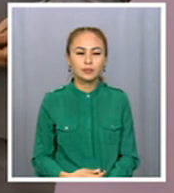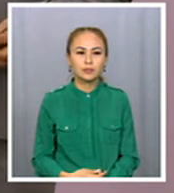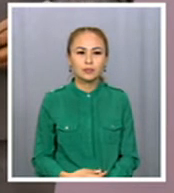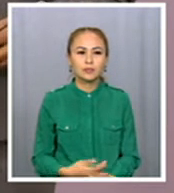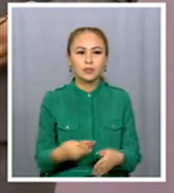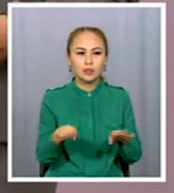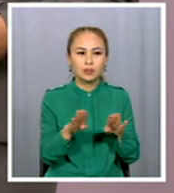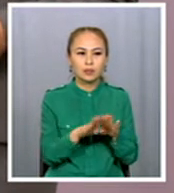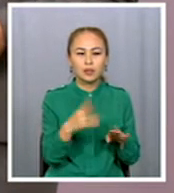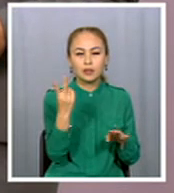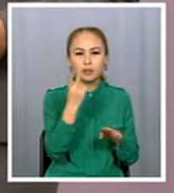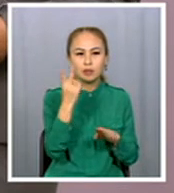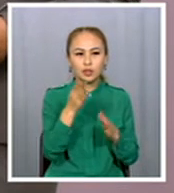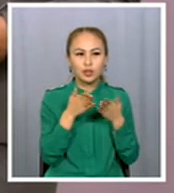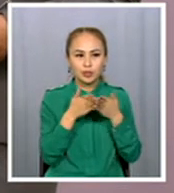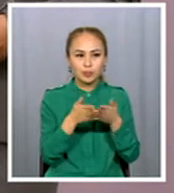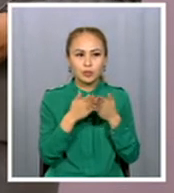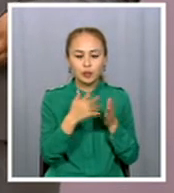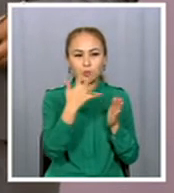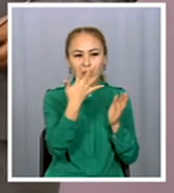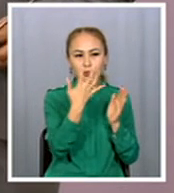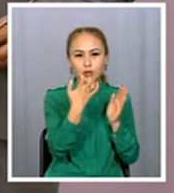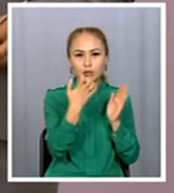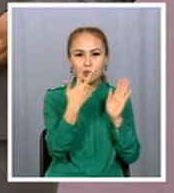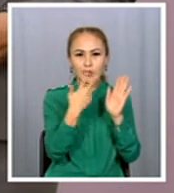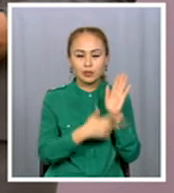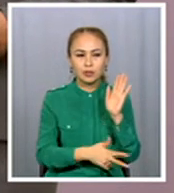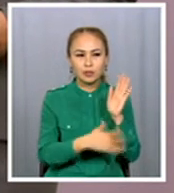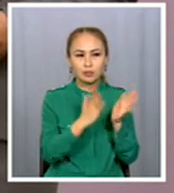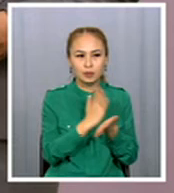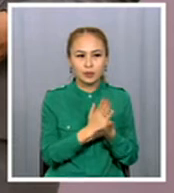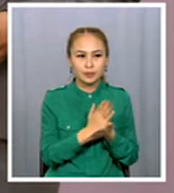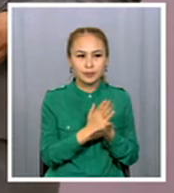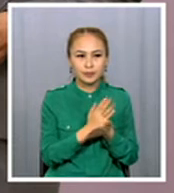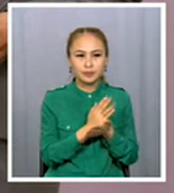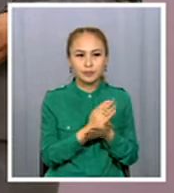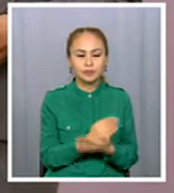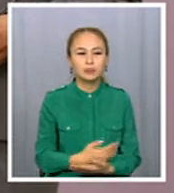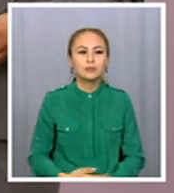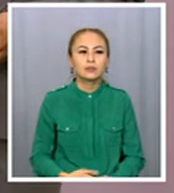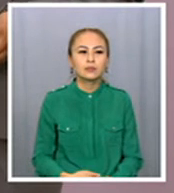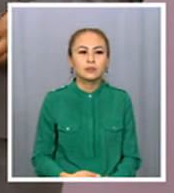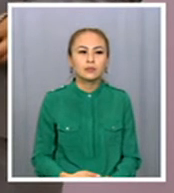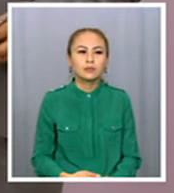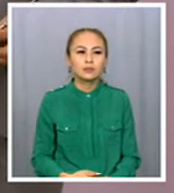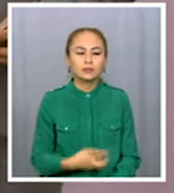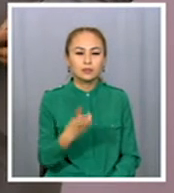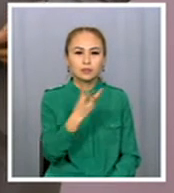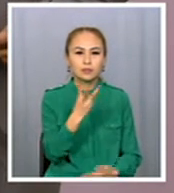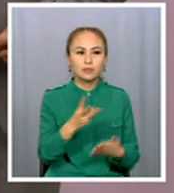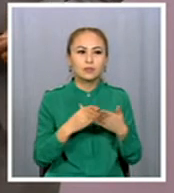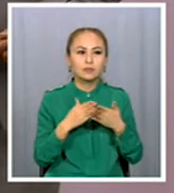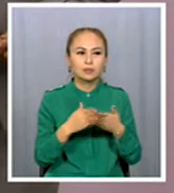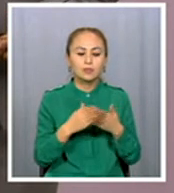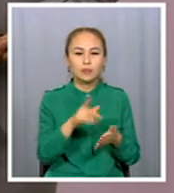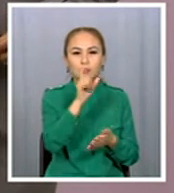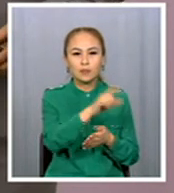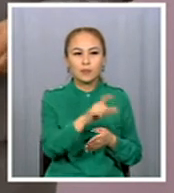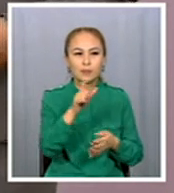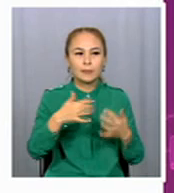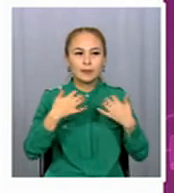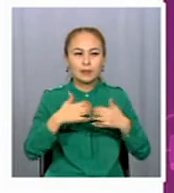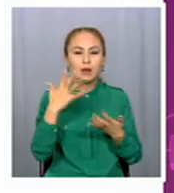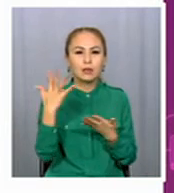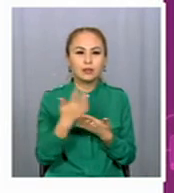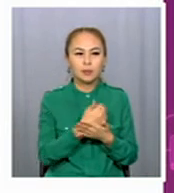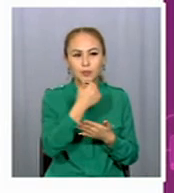Демек, екінші кемеде 580 жолаушы бар екен. Енді үшінші кемедегі жолаушылар санын